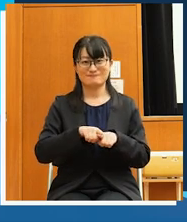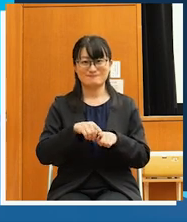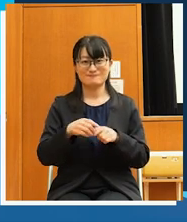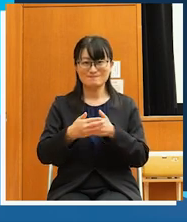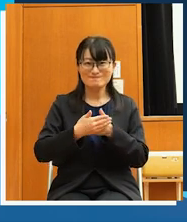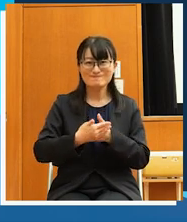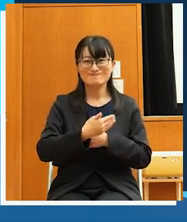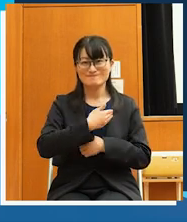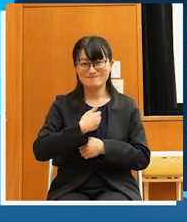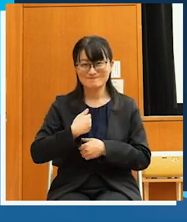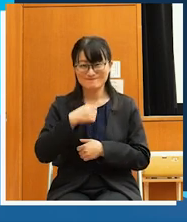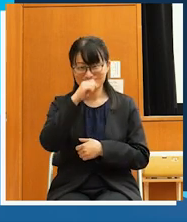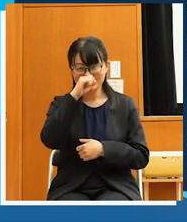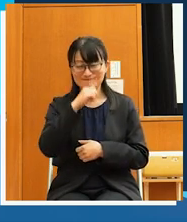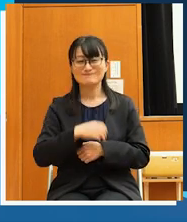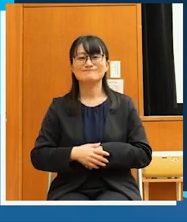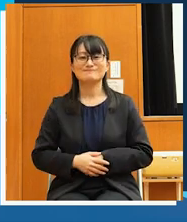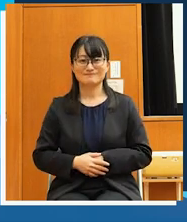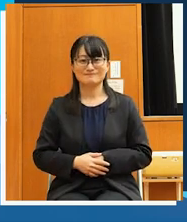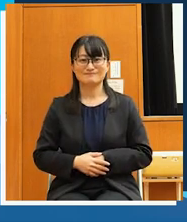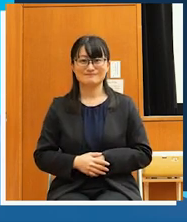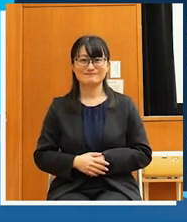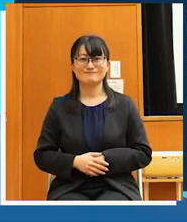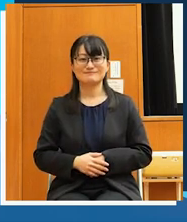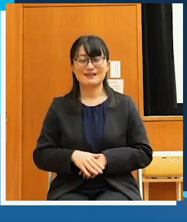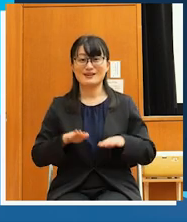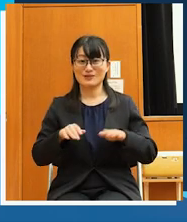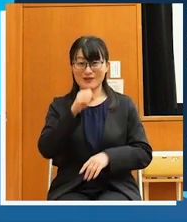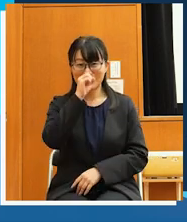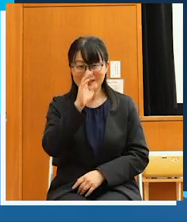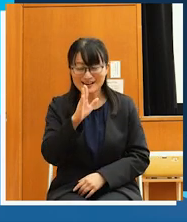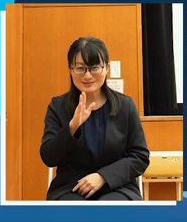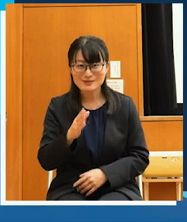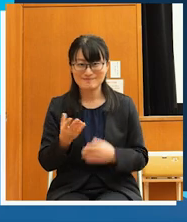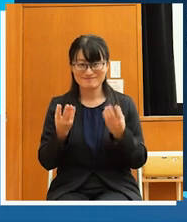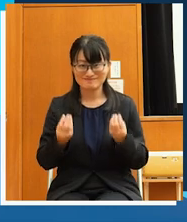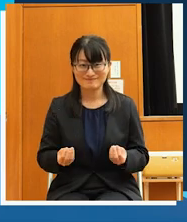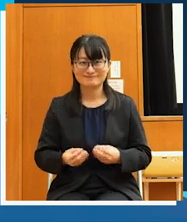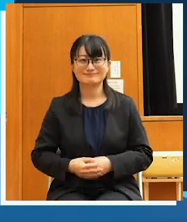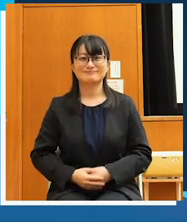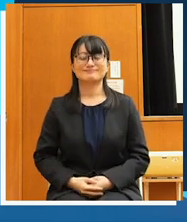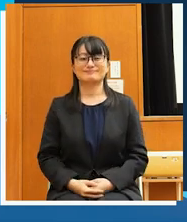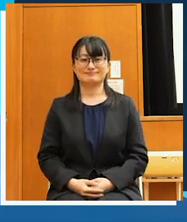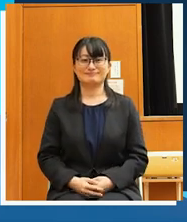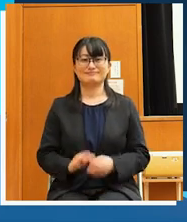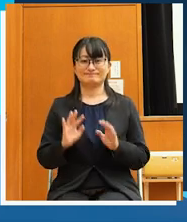挨拶としてええとさせていただきますどうぞ今日はよろしくお願いいたし